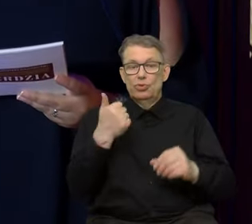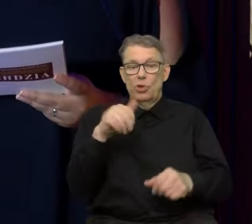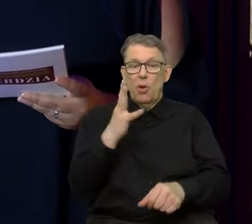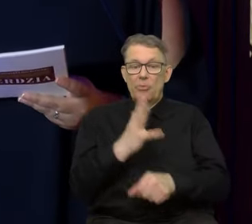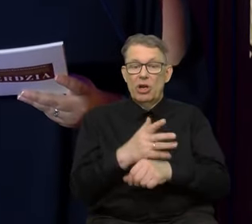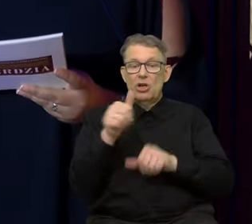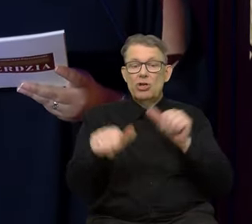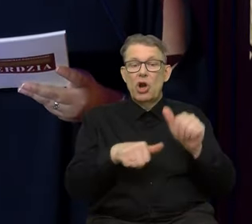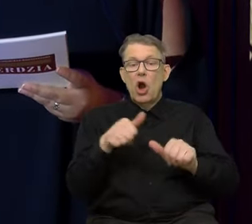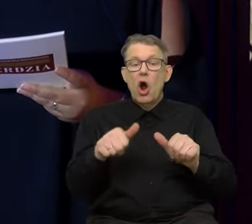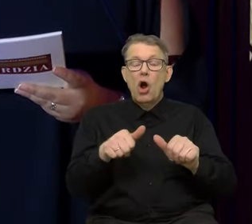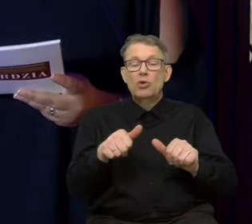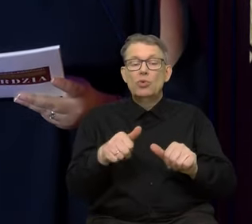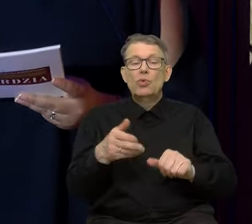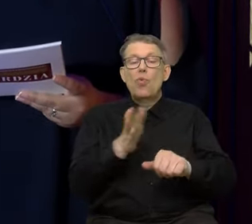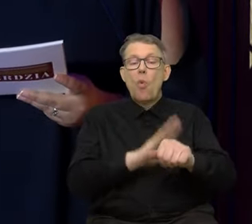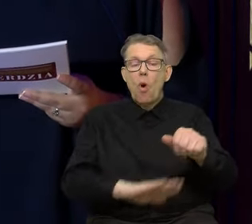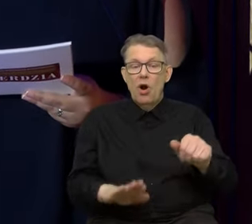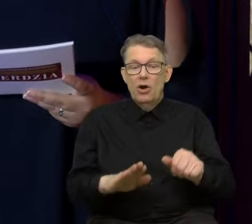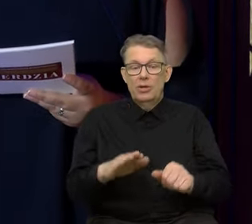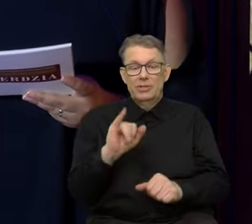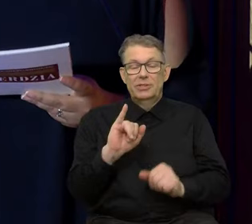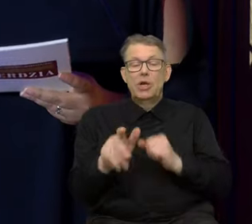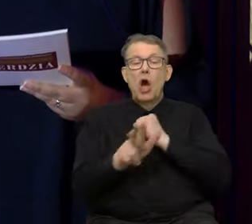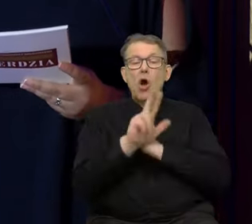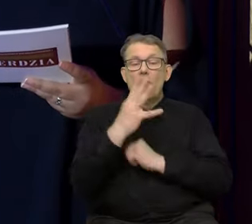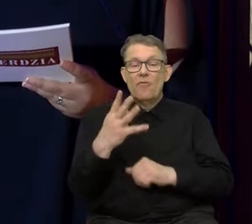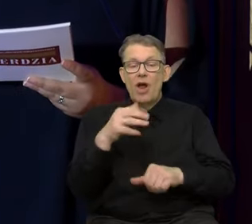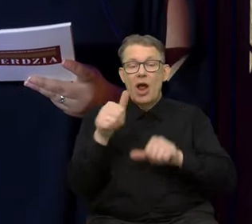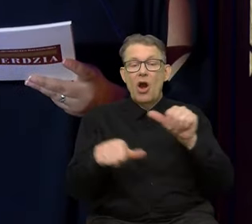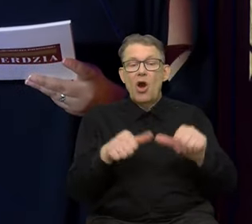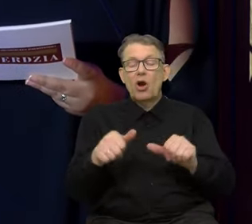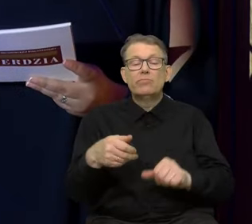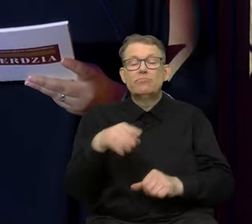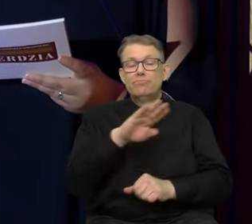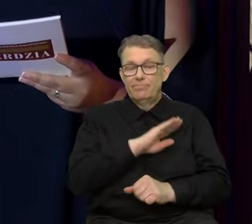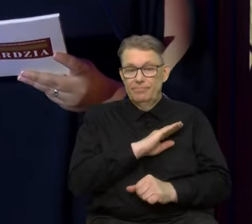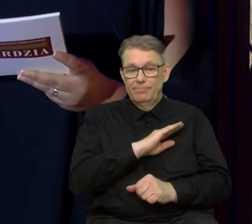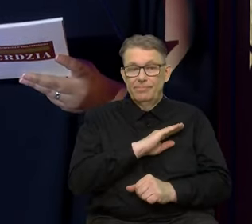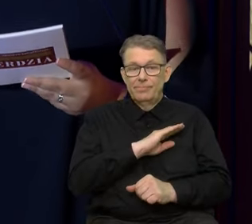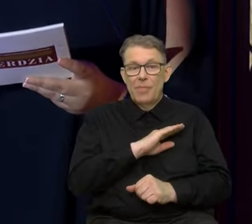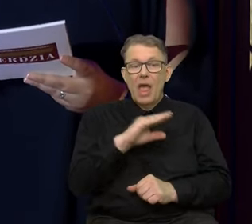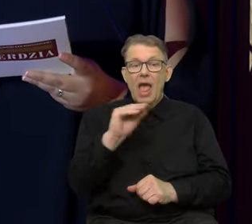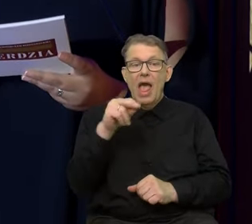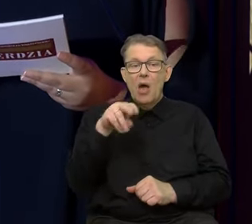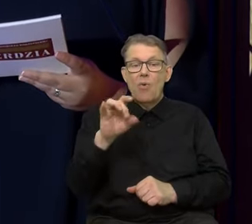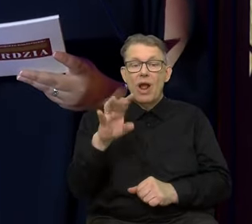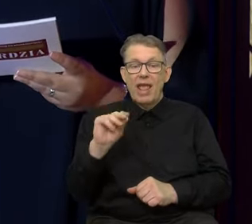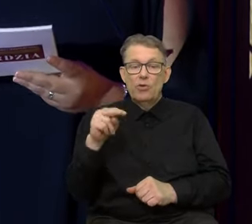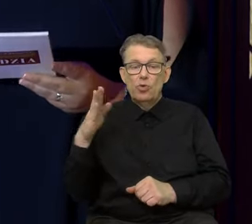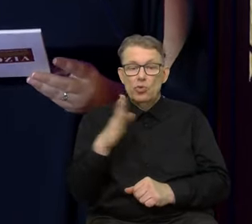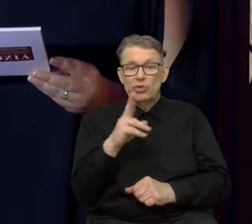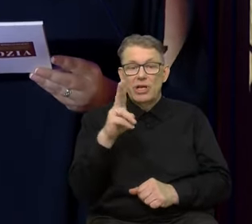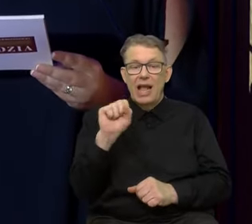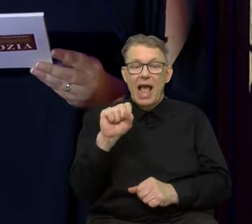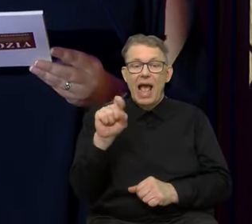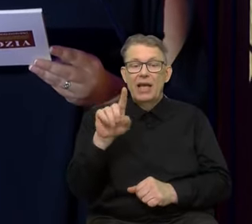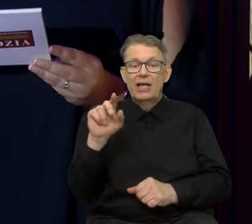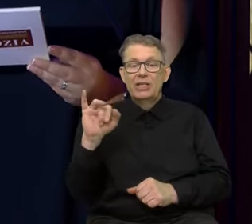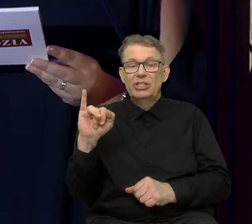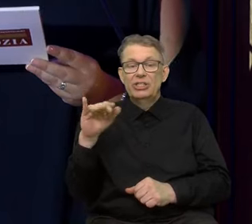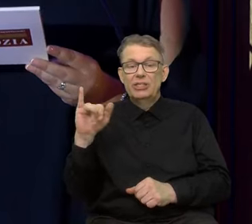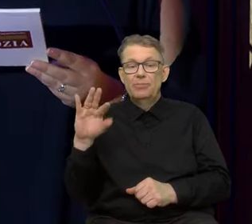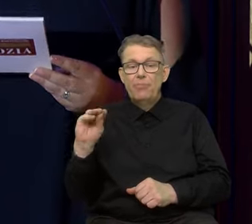150. rocznicę urodzin i 84. rocznicę śmierci Eugeniusza Kazimirowskiego,